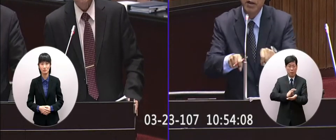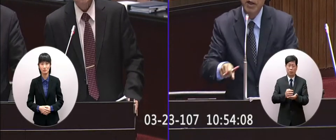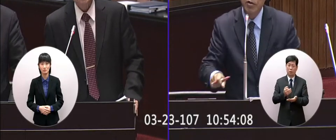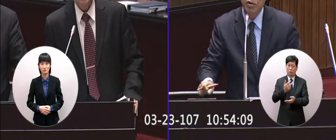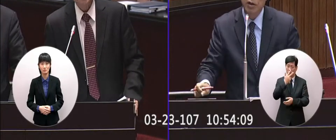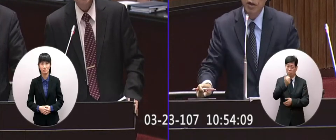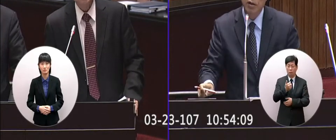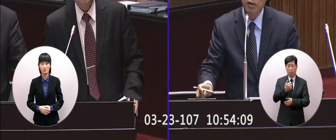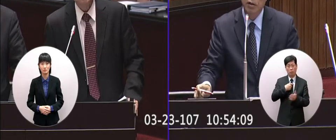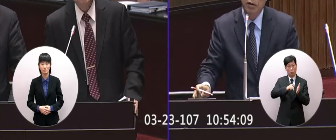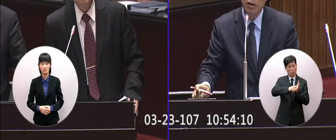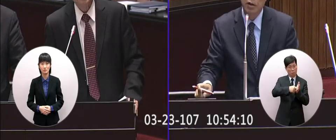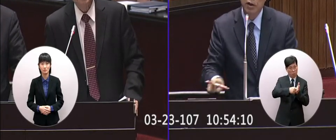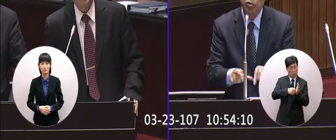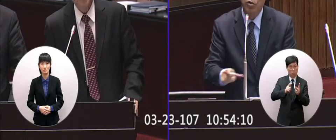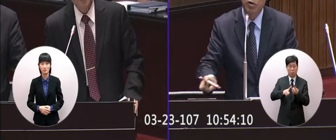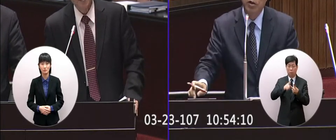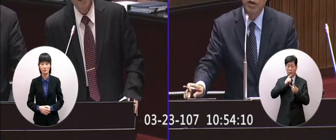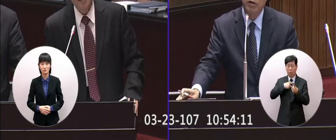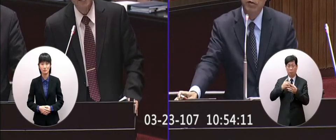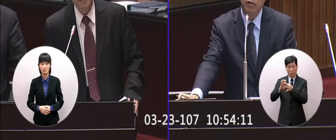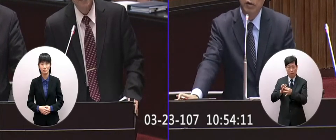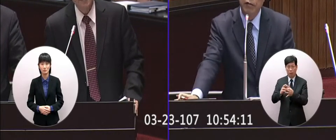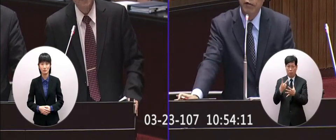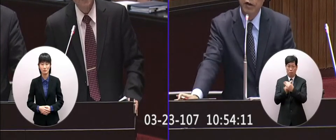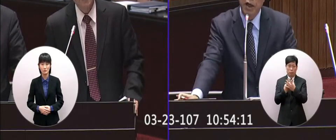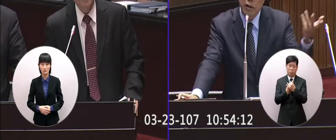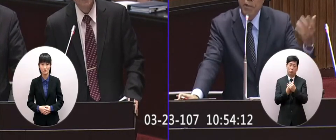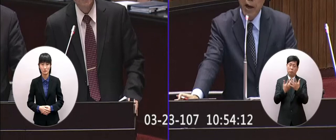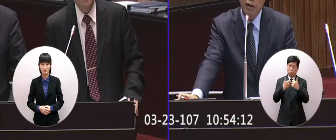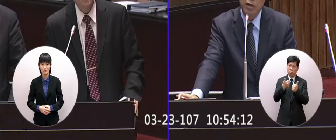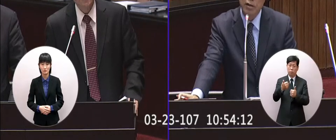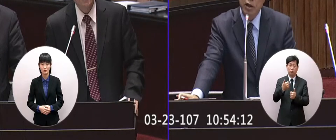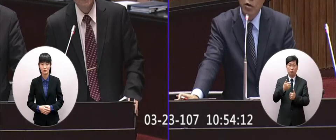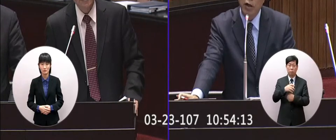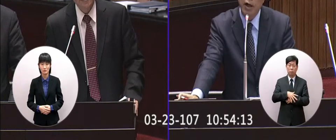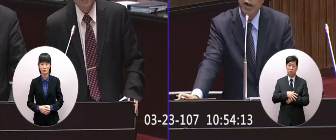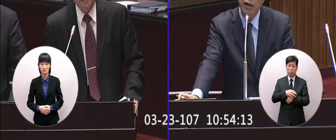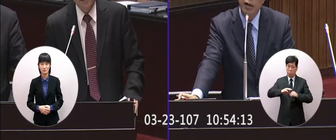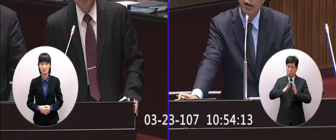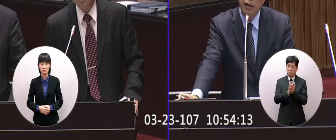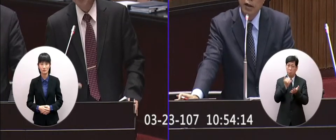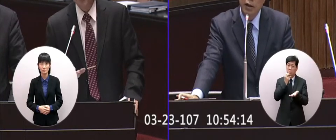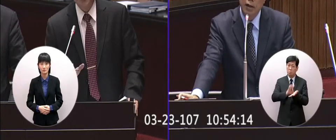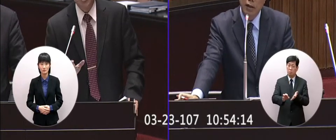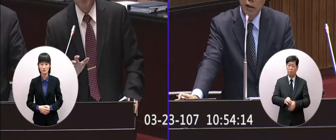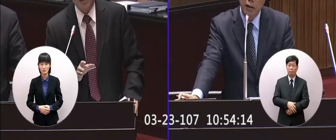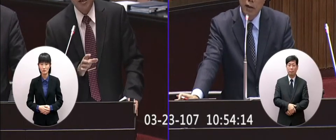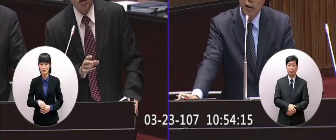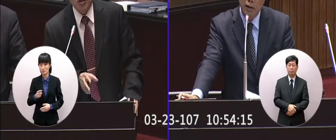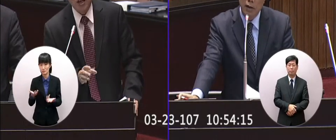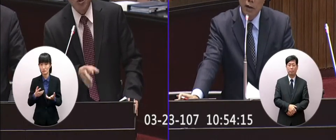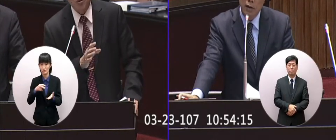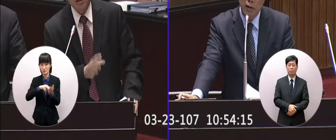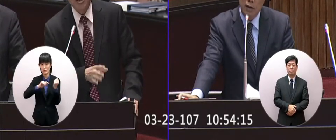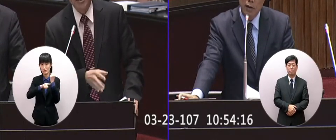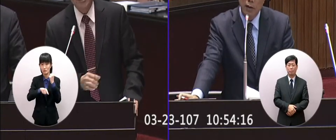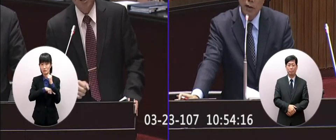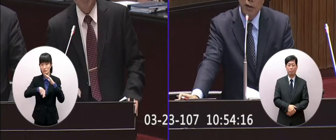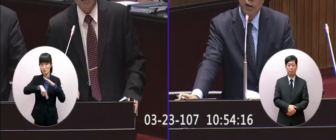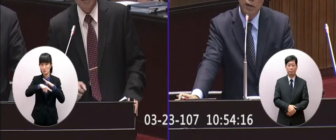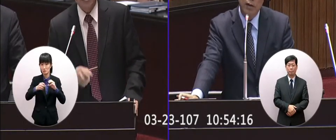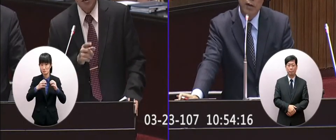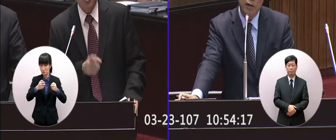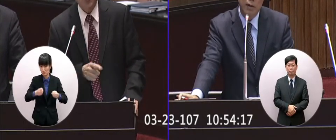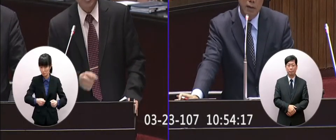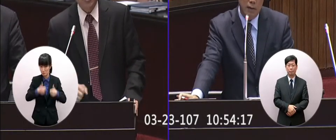子，这个钥匙跟那个锁就可以符合，人家可以买了个直接用呢、啊。 因为这部分立法院有决议说，我们今年